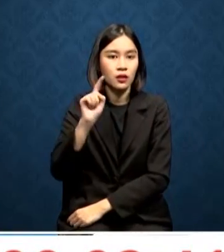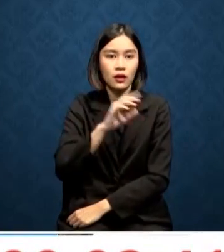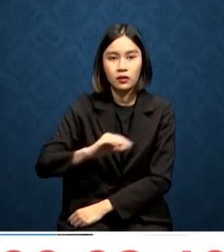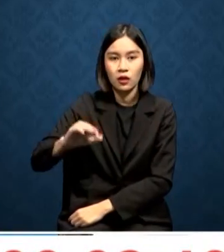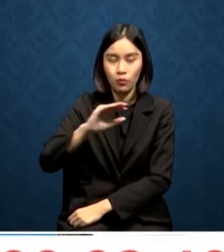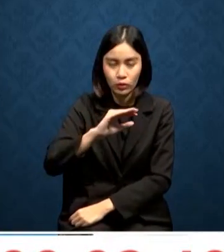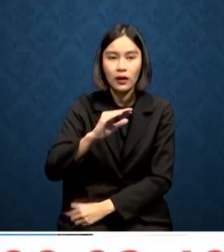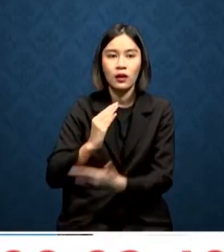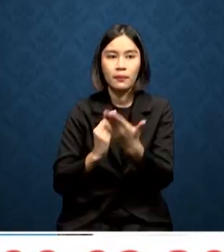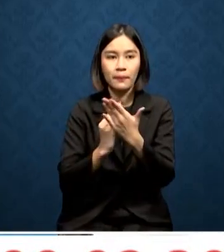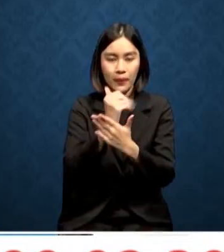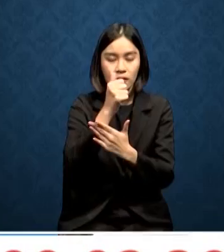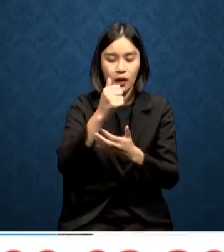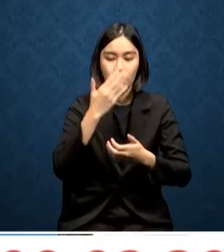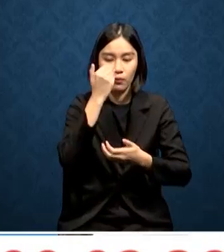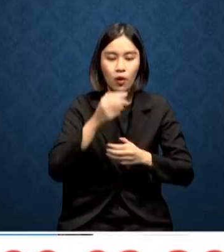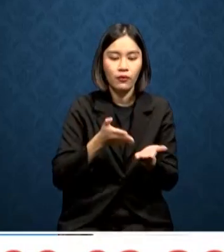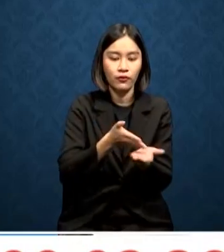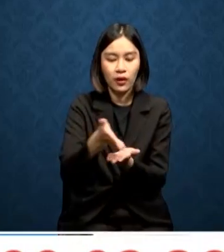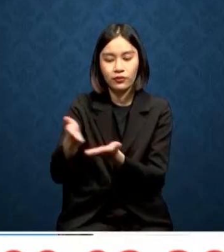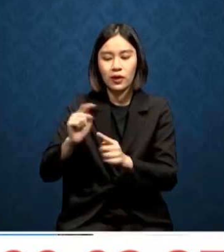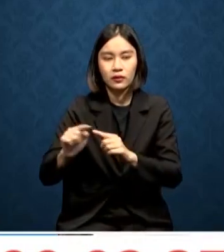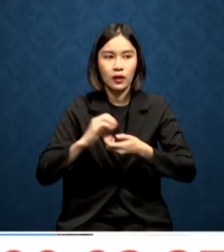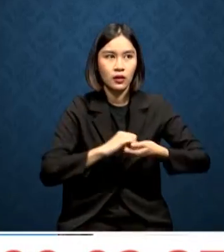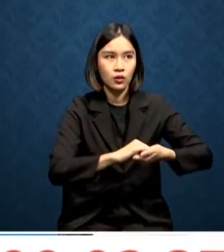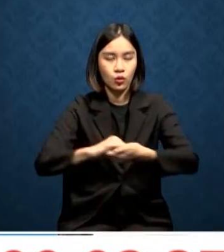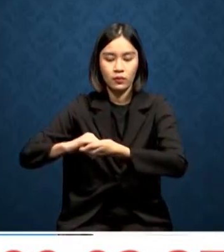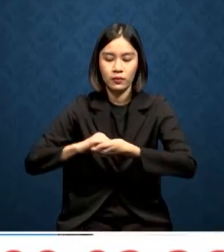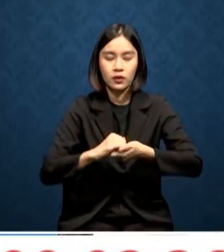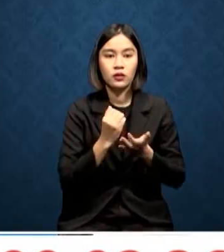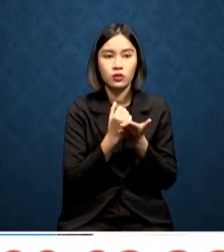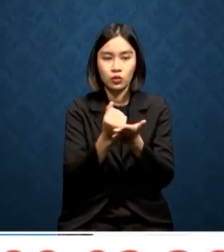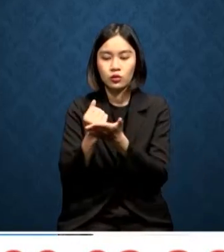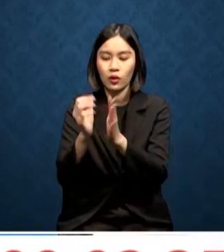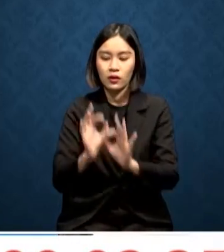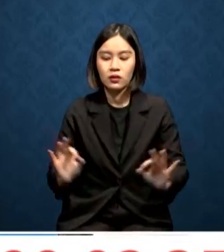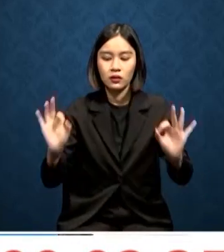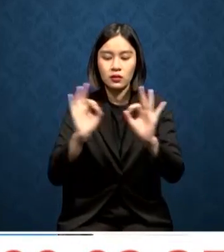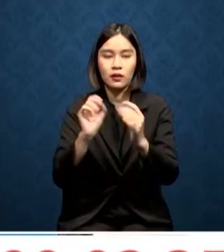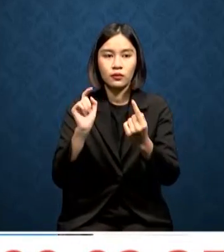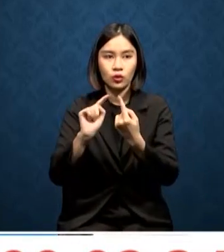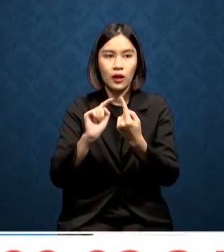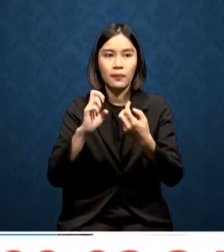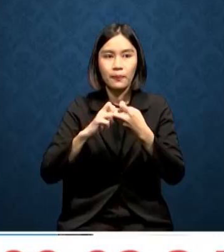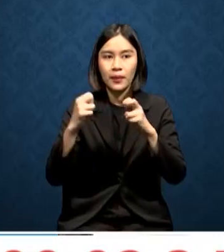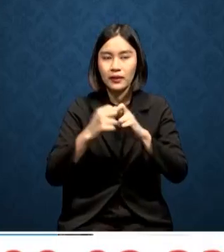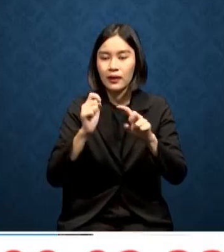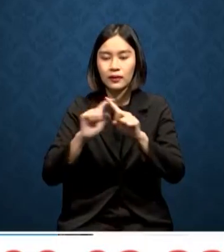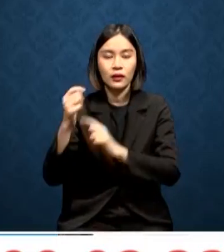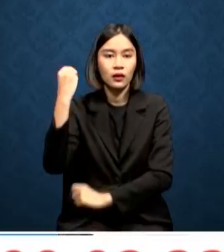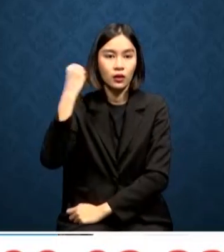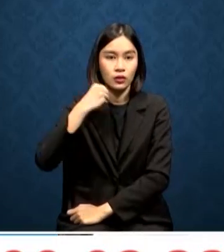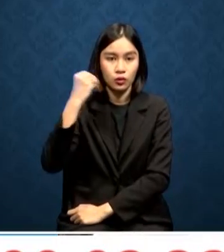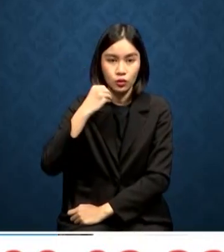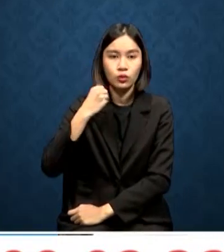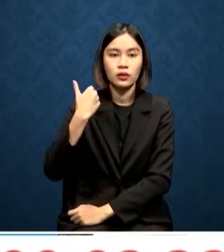านไปด้วยดีด้วยความร่วมมือของหลายๆฝ่ายที่ช่วยกันนะคะแล้วก็โดยเฉพาะการประสบภัยทุกครั้งที่เกิด